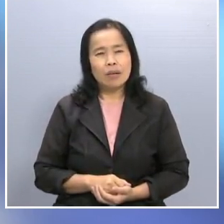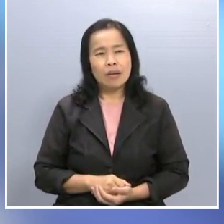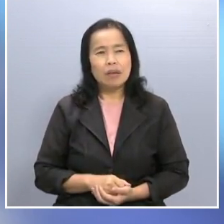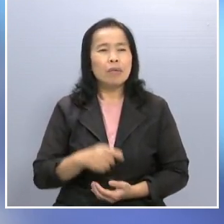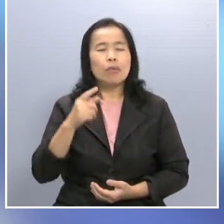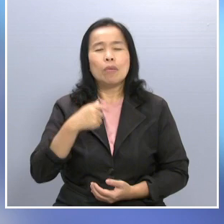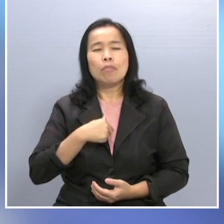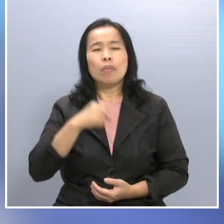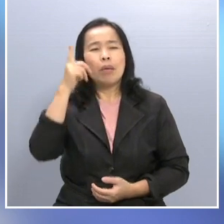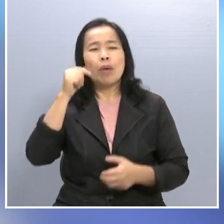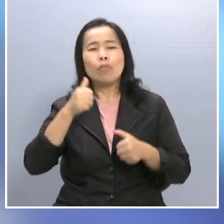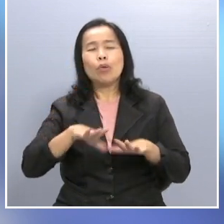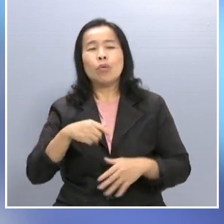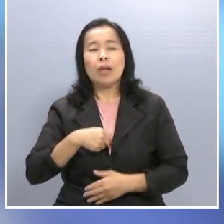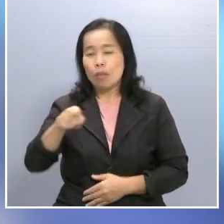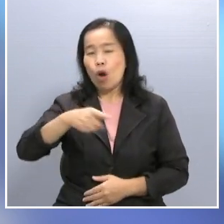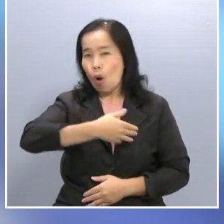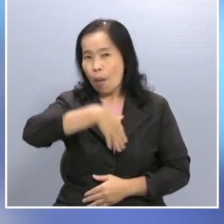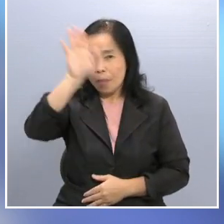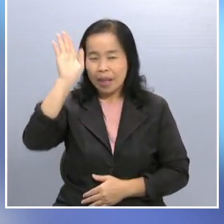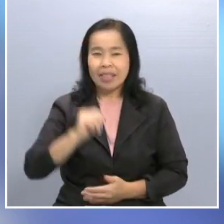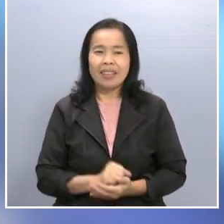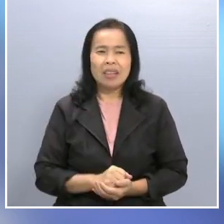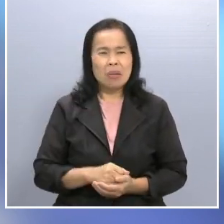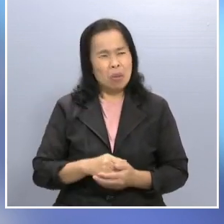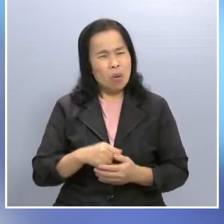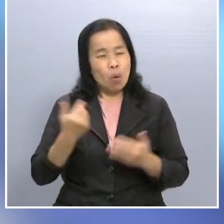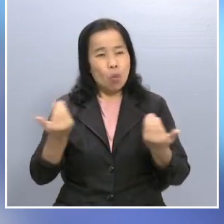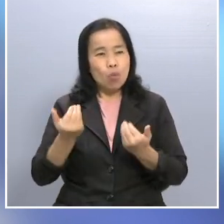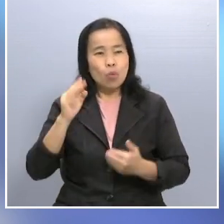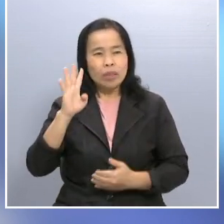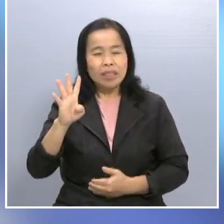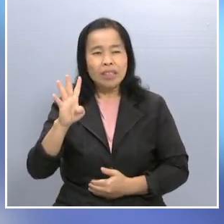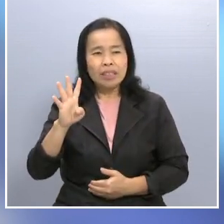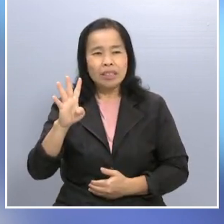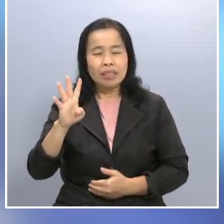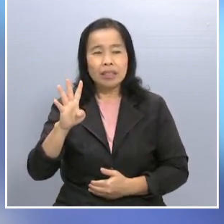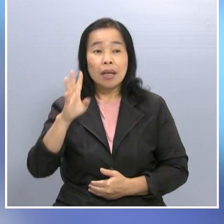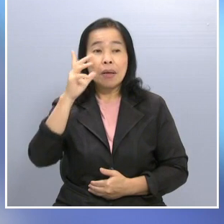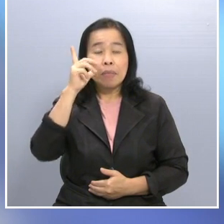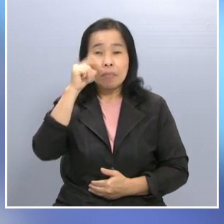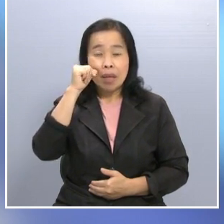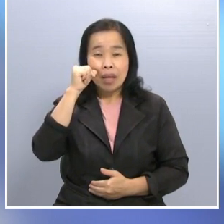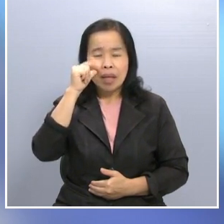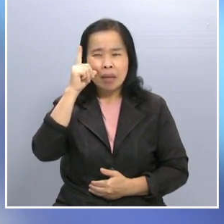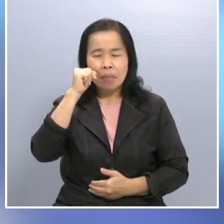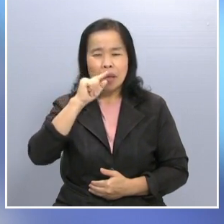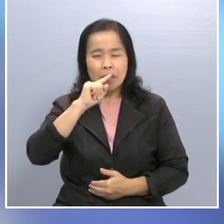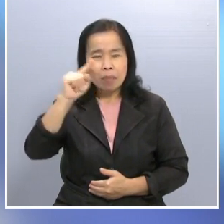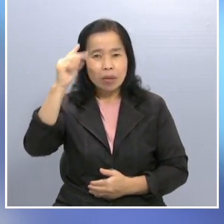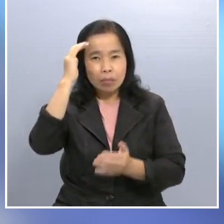อ้นี่อยู่แล้วอ่ะ มึงต้องไปมึงหมากูแจ้งจับลูกสี่คนพร้อมไหมกูพบหมามึงที่ไหนกูต